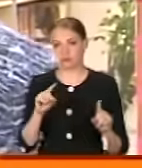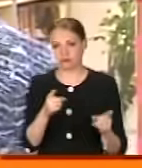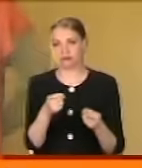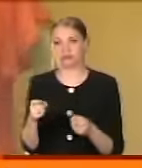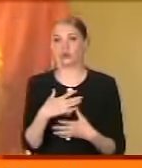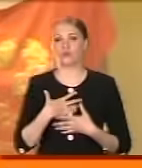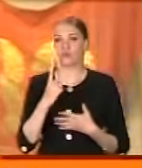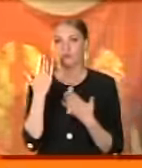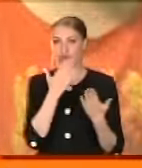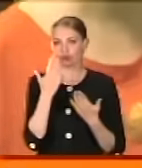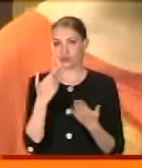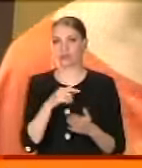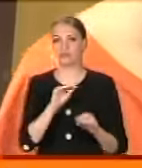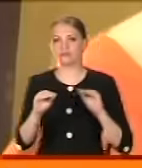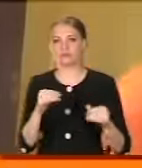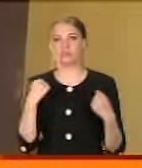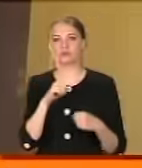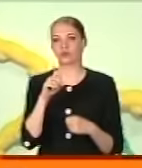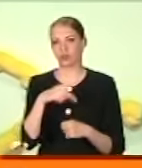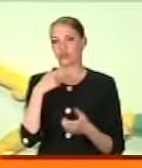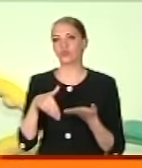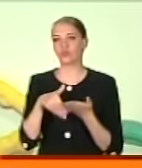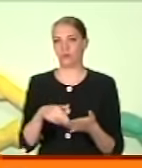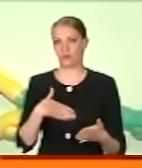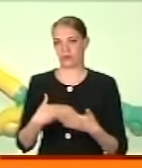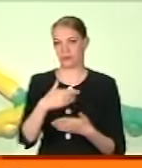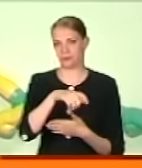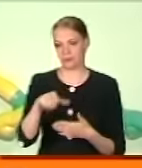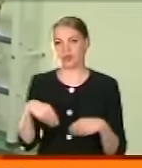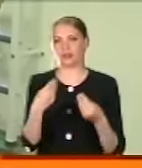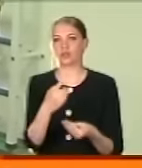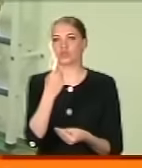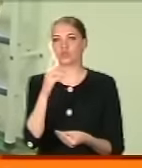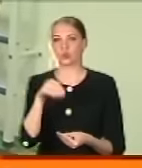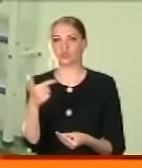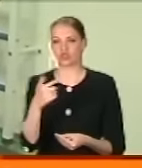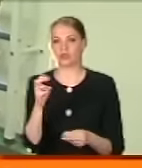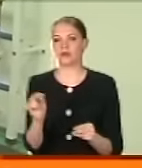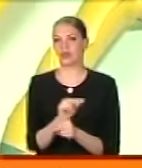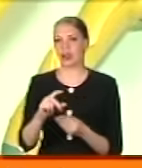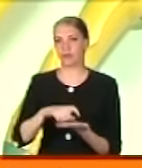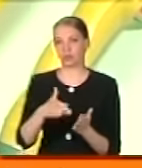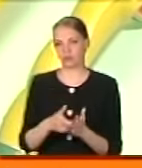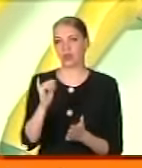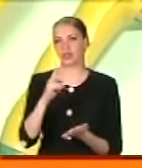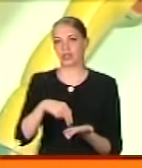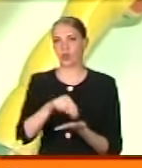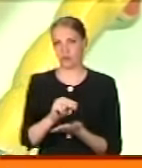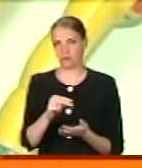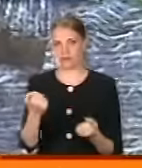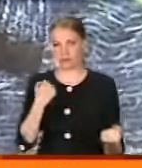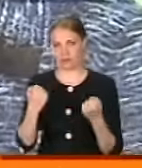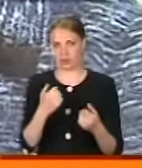чтению облаштувати спортзалу каже зака допомогли дорон надали 100 000 грн на ремонт кимнати та на куплю